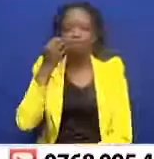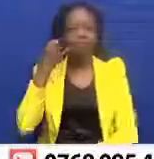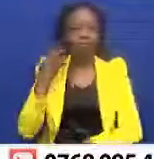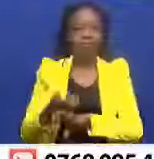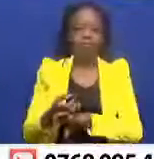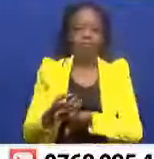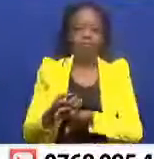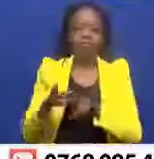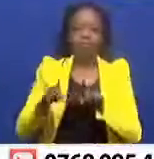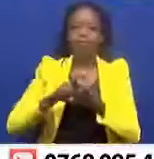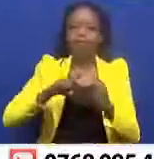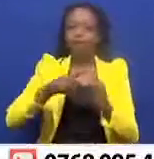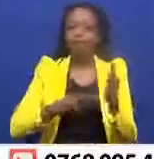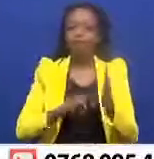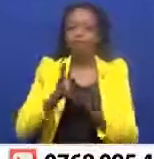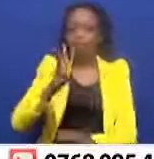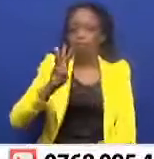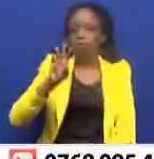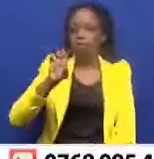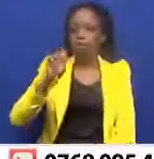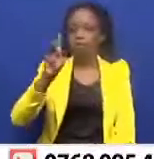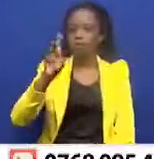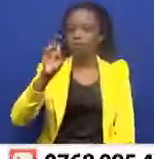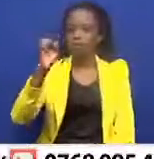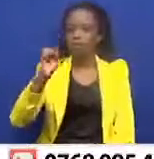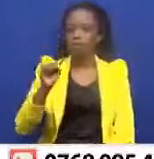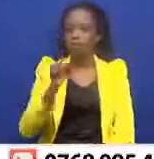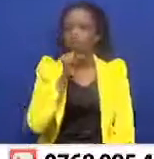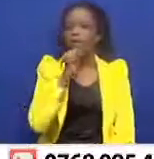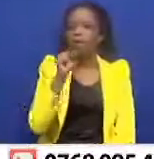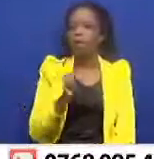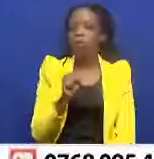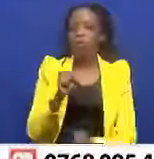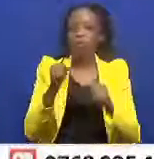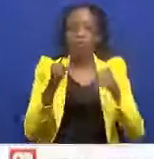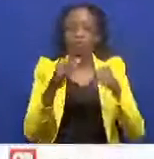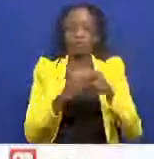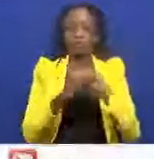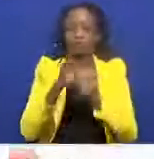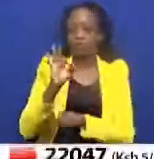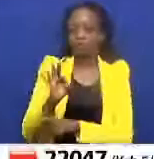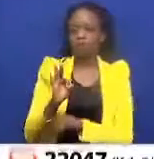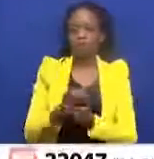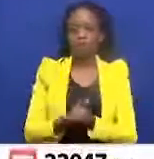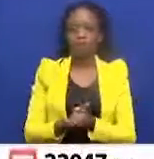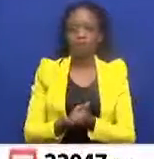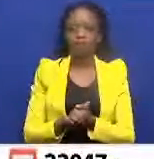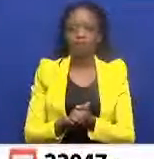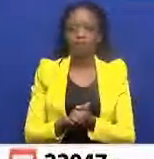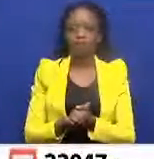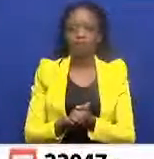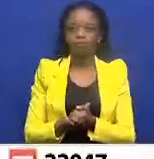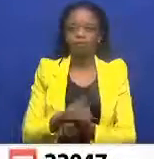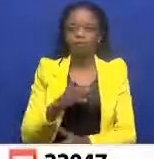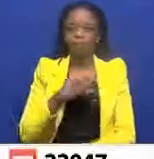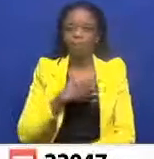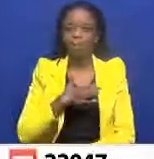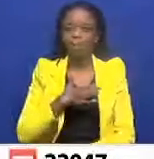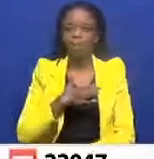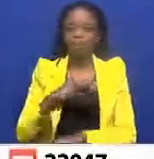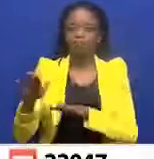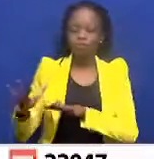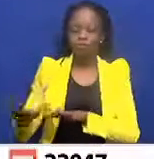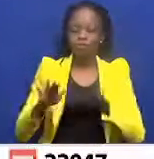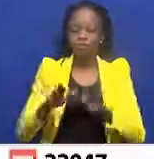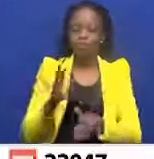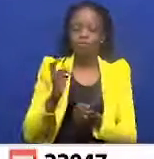kama anavyoelezea Wekesa Hisa, mkongwe mwenye umri wa miaka 93. Mimi naishi tu kwa mambo ya taabu taabu, kuona